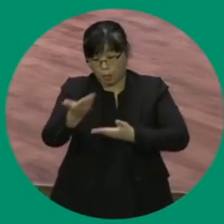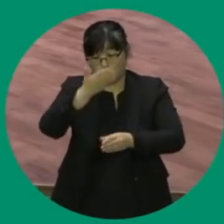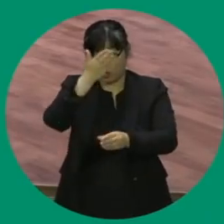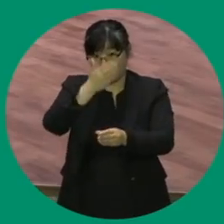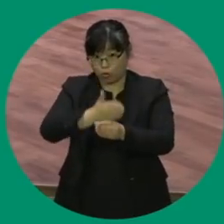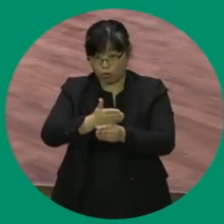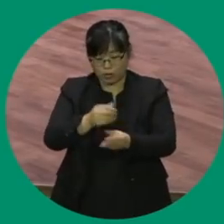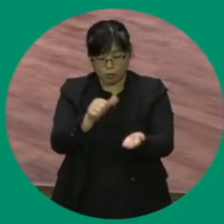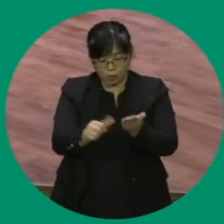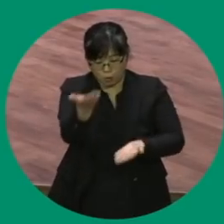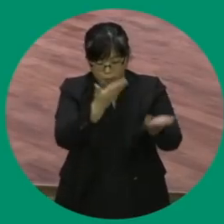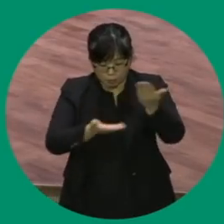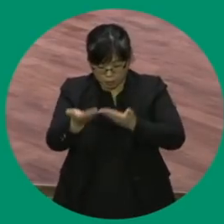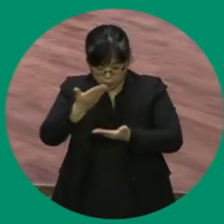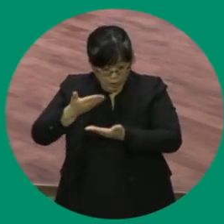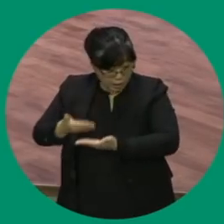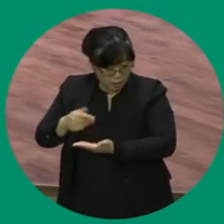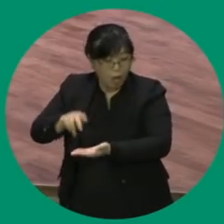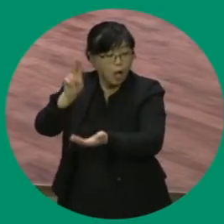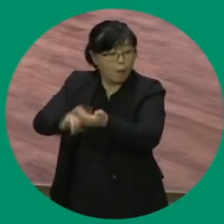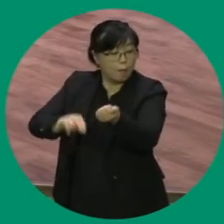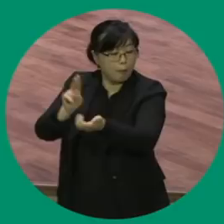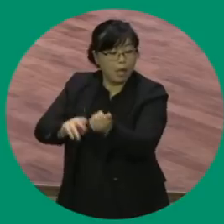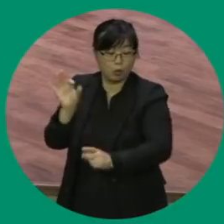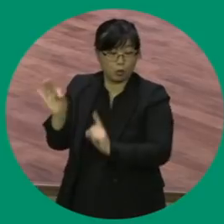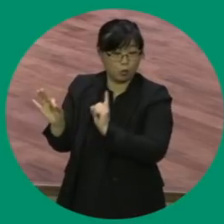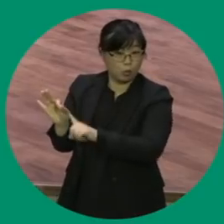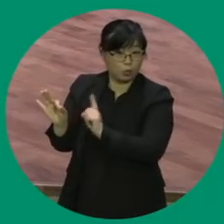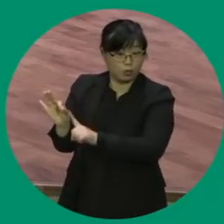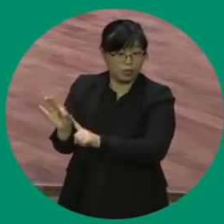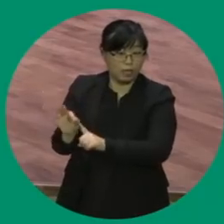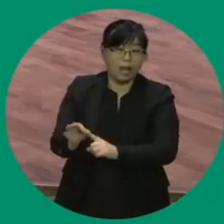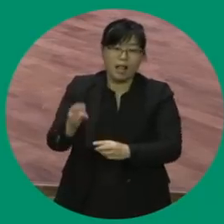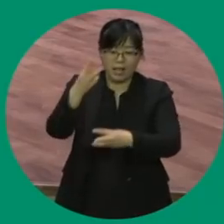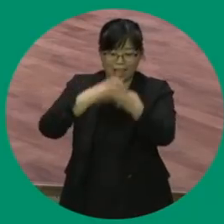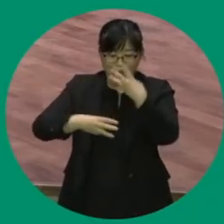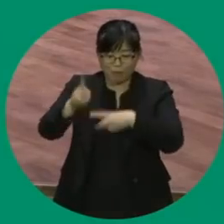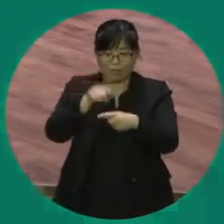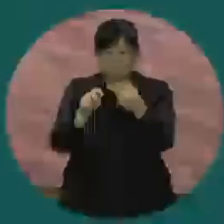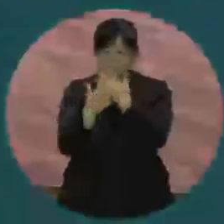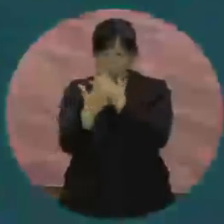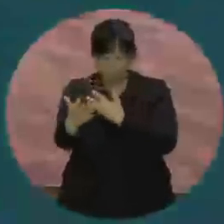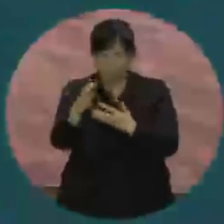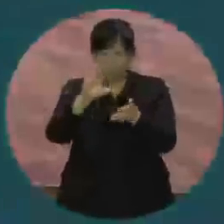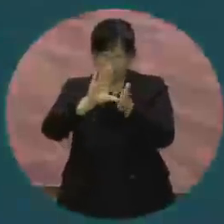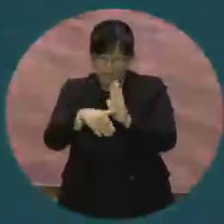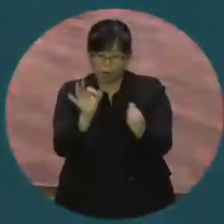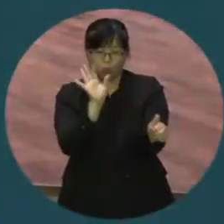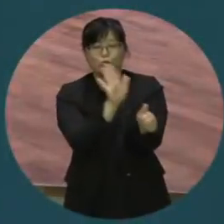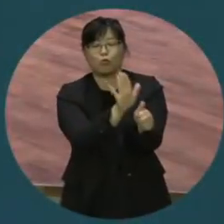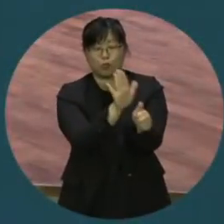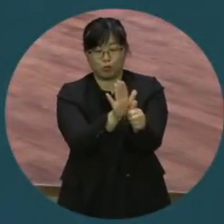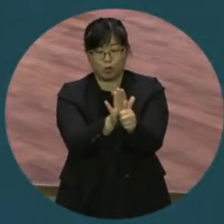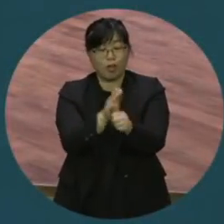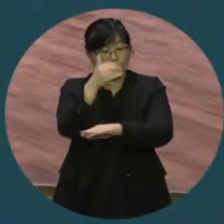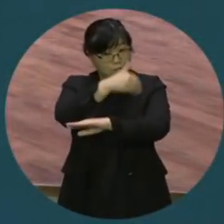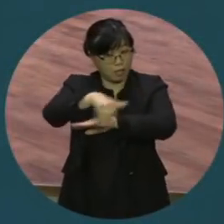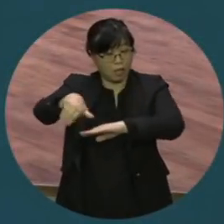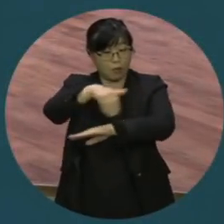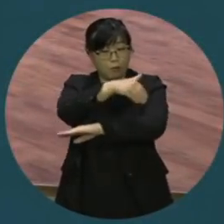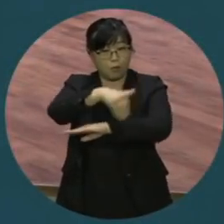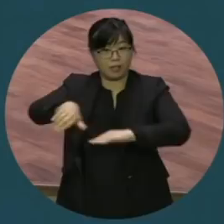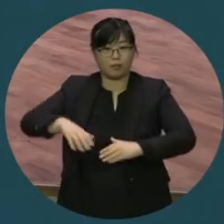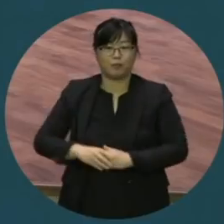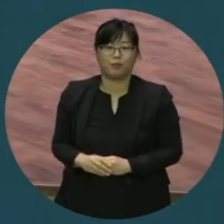판매 후 전액 WRC 장학금으로 사용되어집니다. 나머지 광고는 주보를 참조해 주시고 오늘 은혜받고 승리할